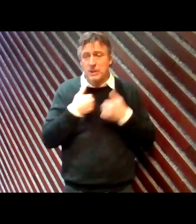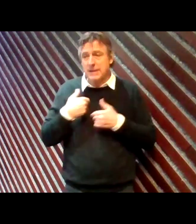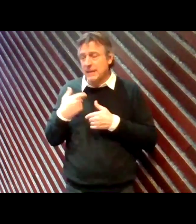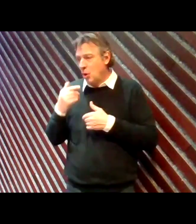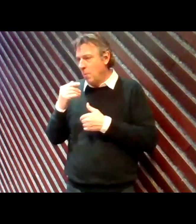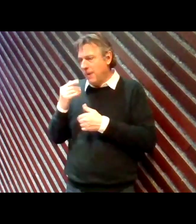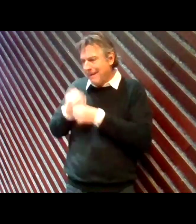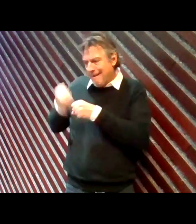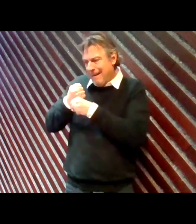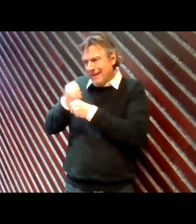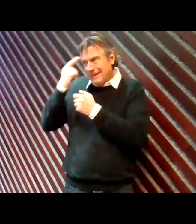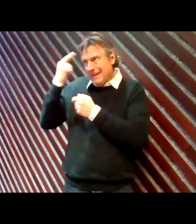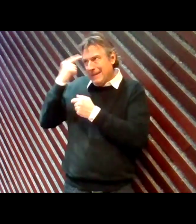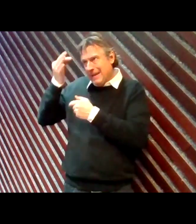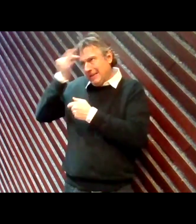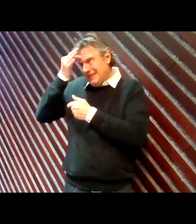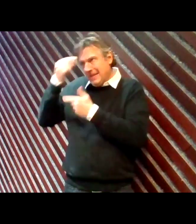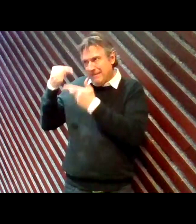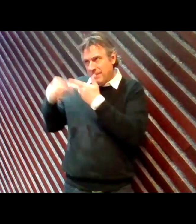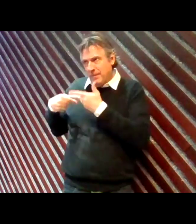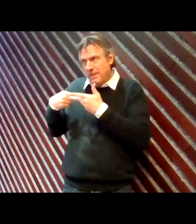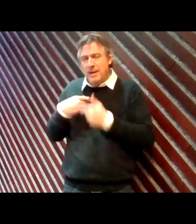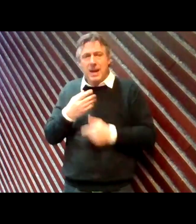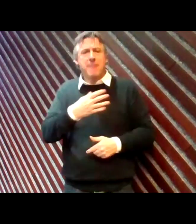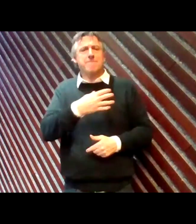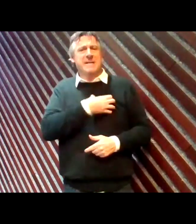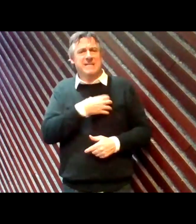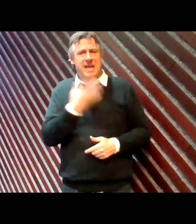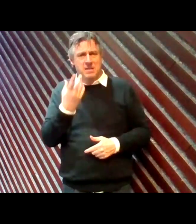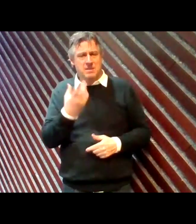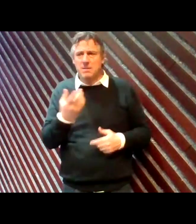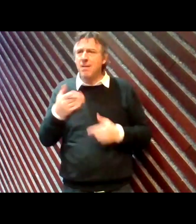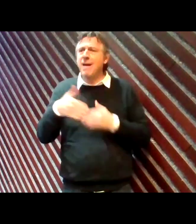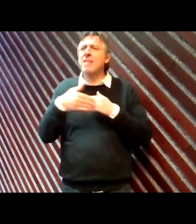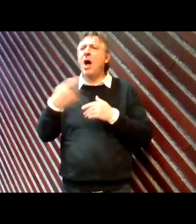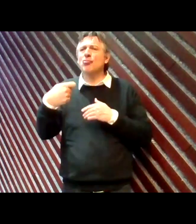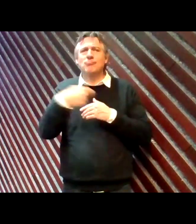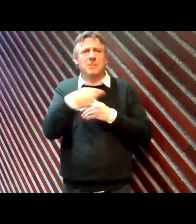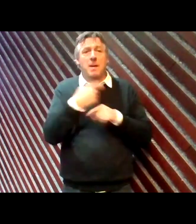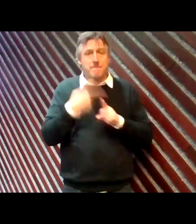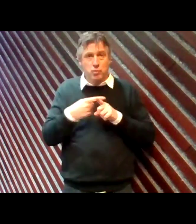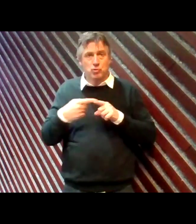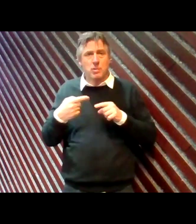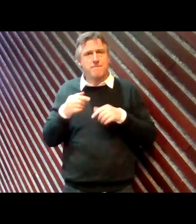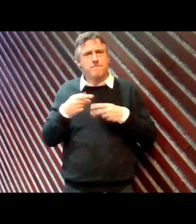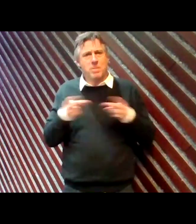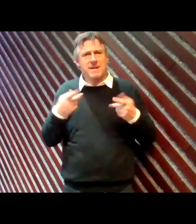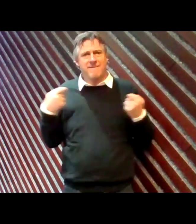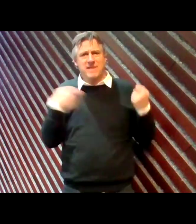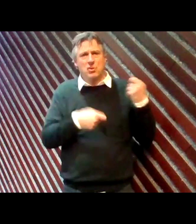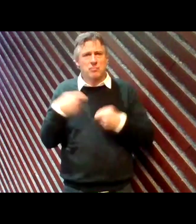connaît et des mécènes et des financements publics c'est-à qu'en fait aujourd'hui il y a tout un réseau